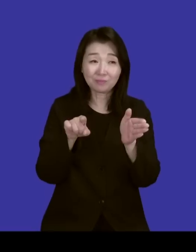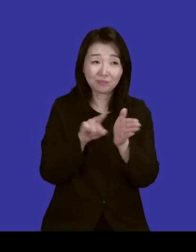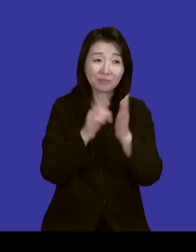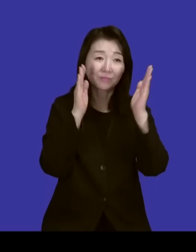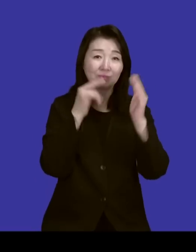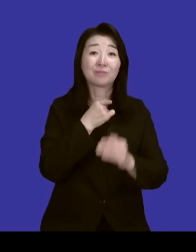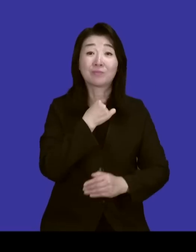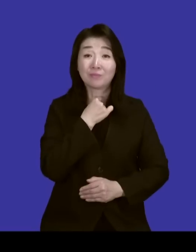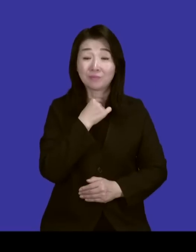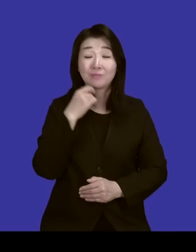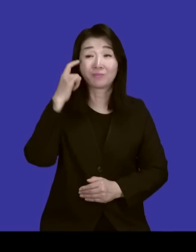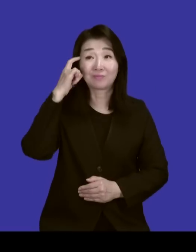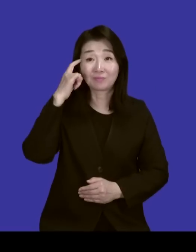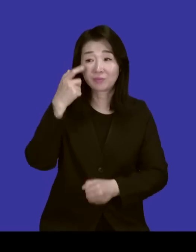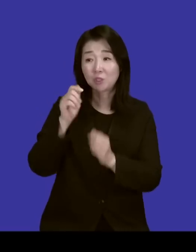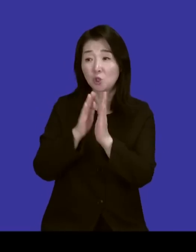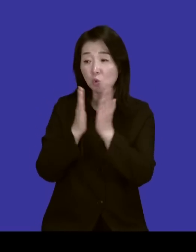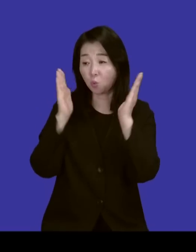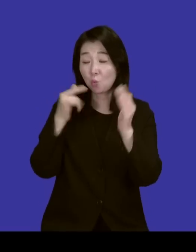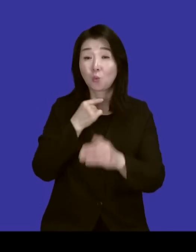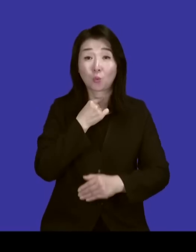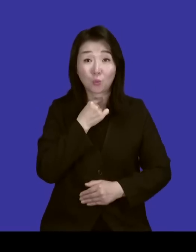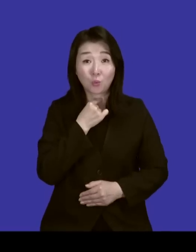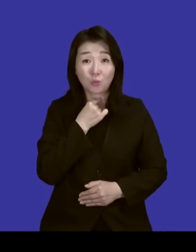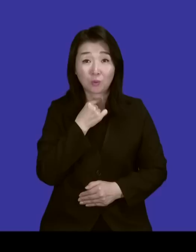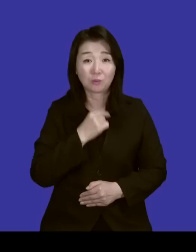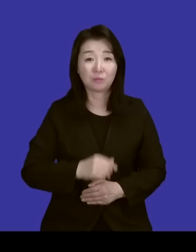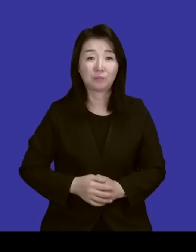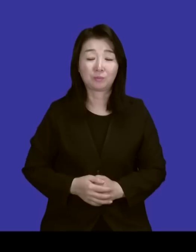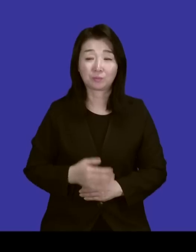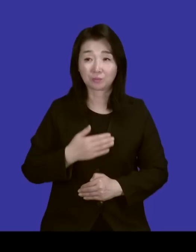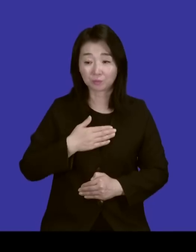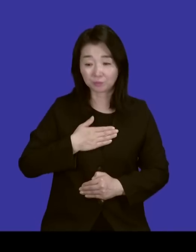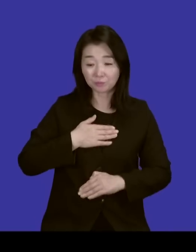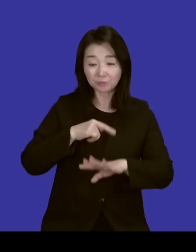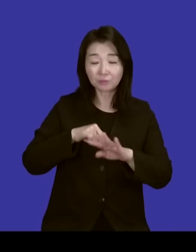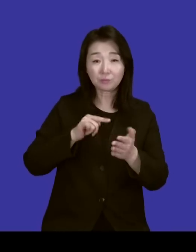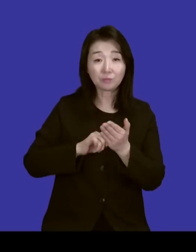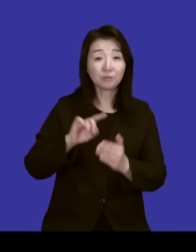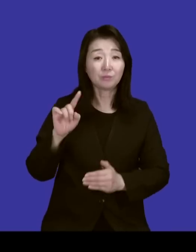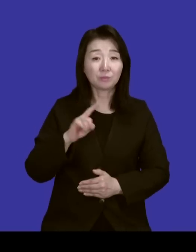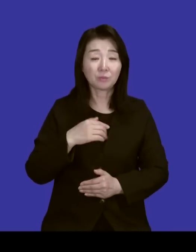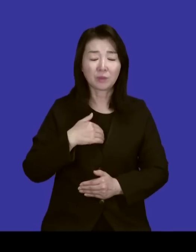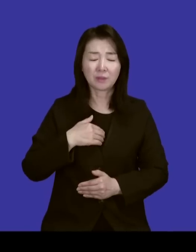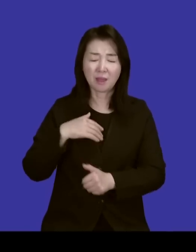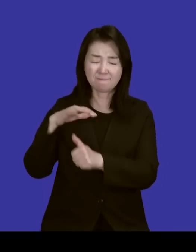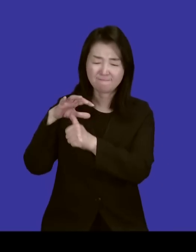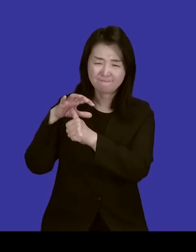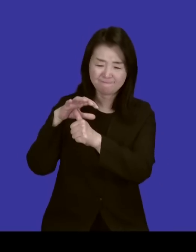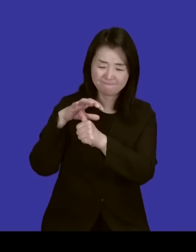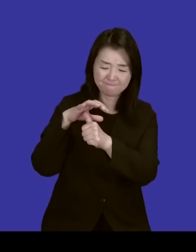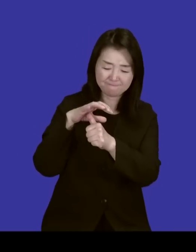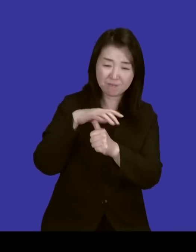싶다. 성경을 공부하고 싶다. 그리고 제 마음에 저를 꽉 누르고 있었던 어떤 죄책감 예.